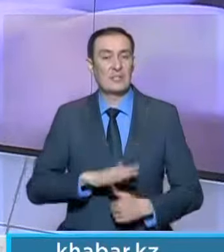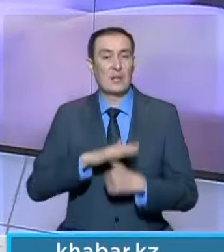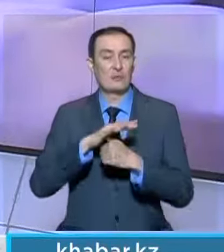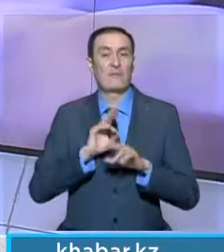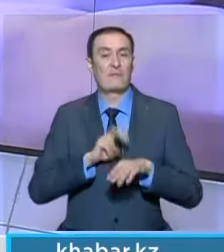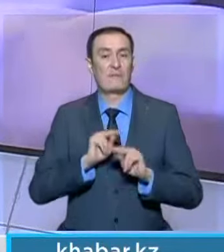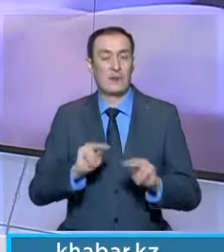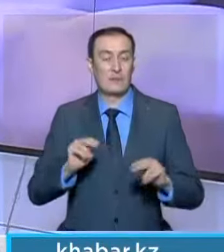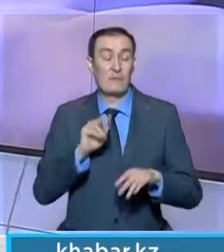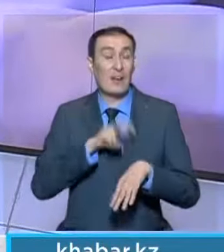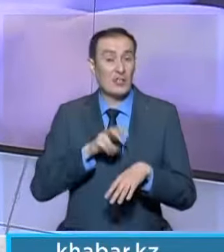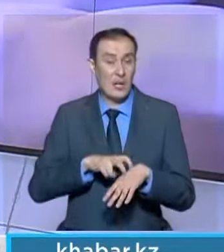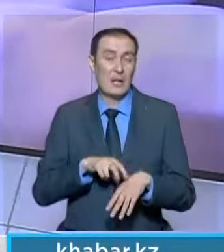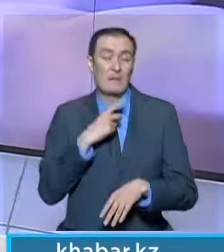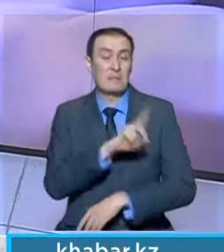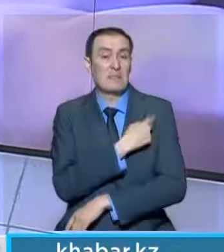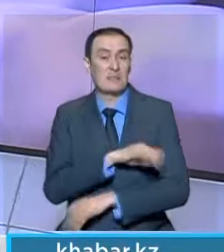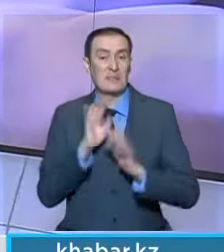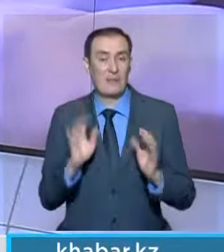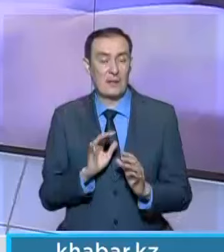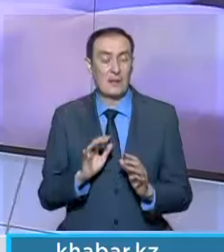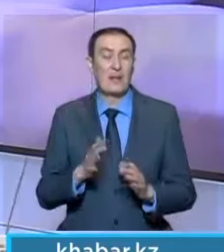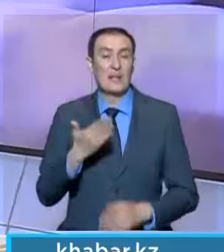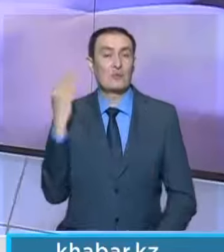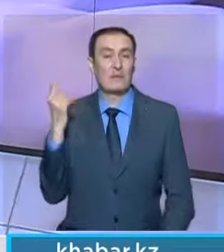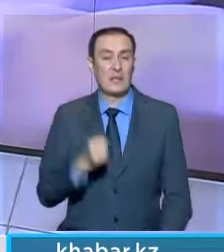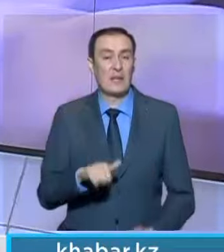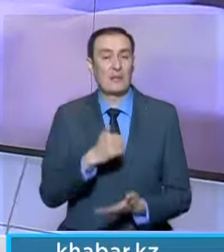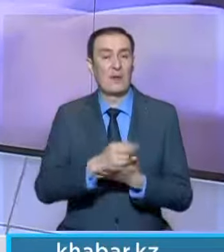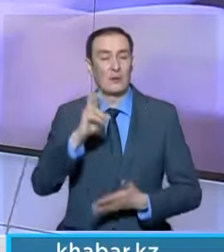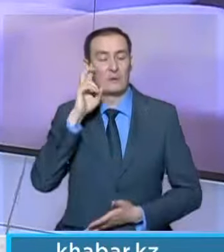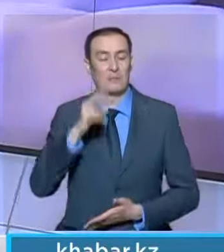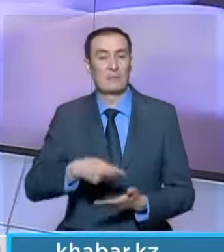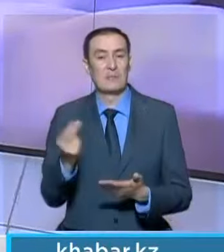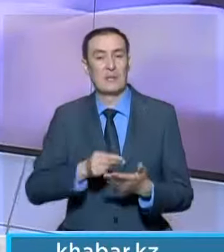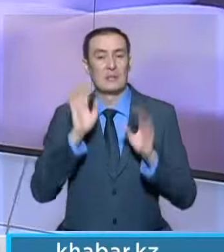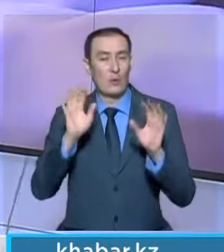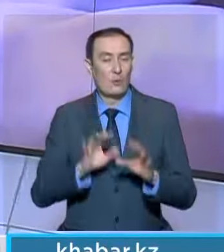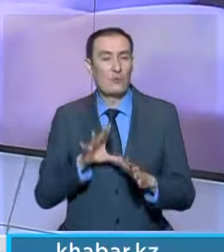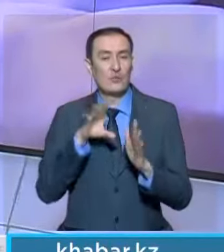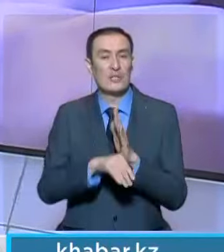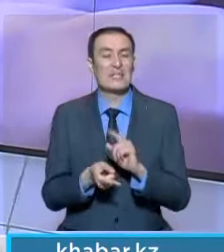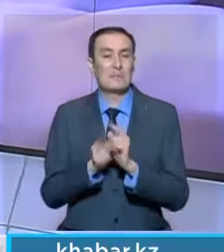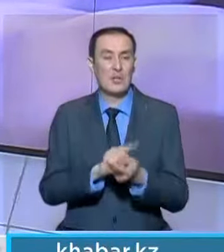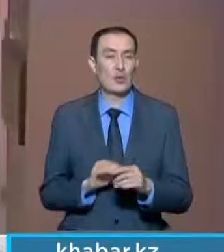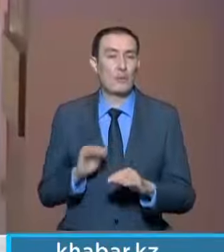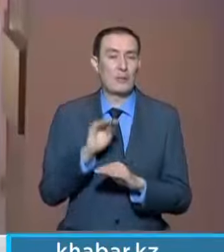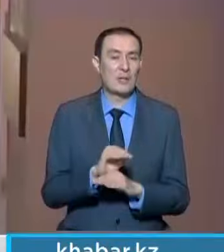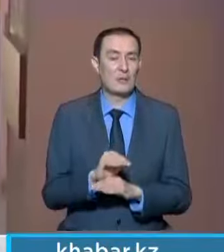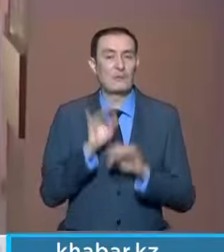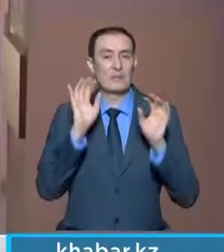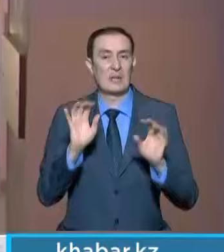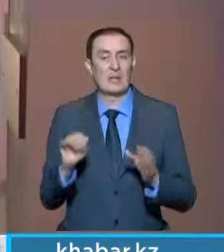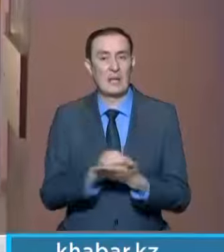врача. Так считают представители Минздрава. Напомню, на минувшей неделе глава государства подписал закон о внесении изменений и дополнений в